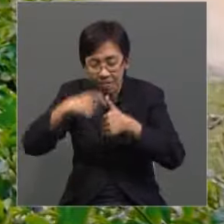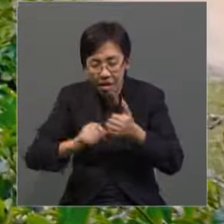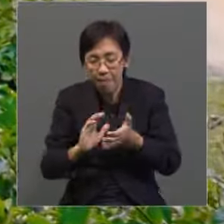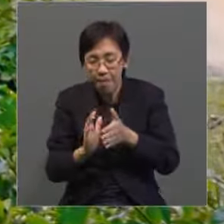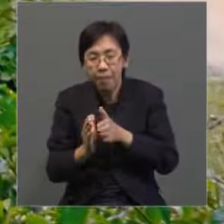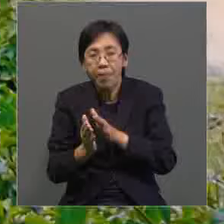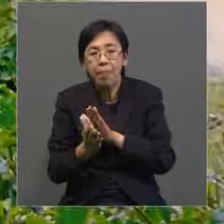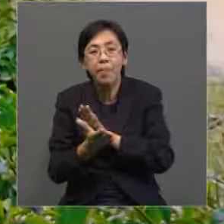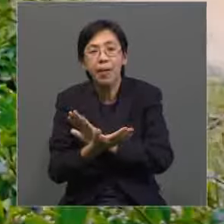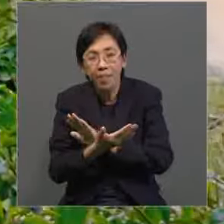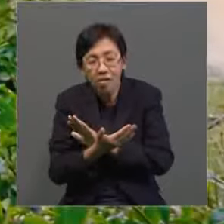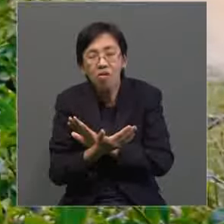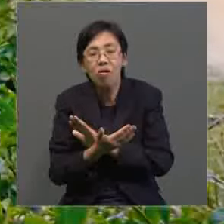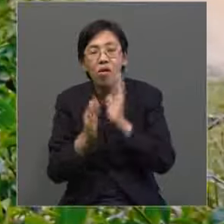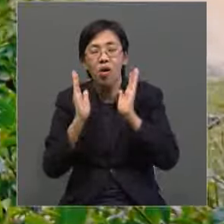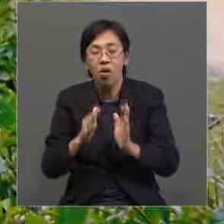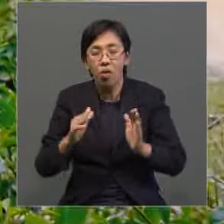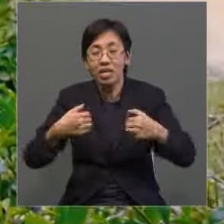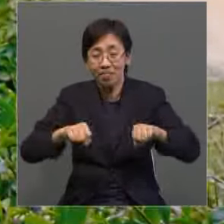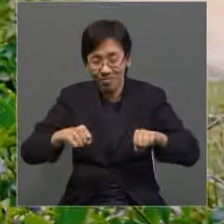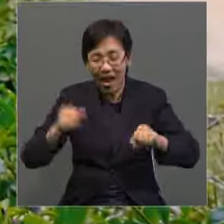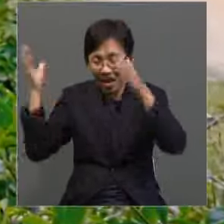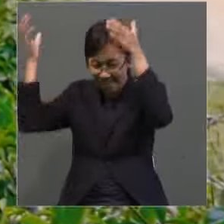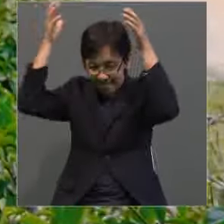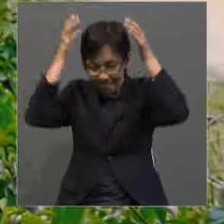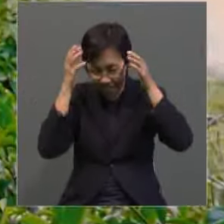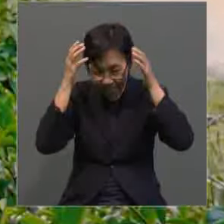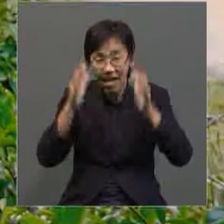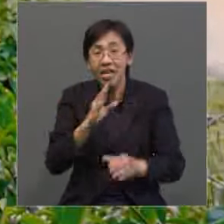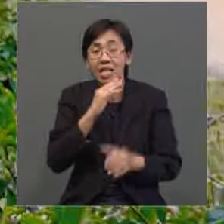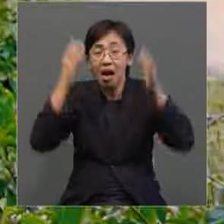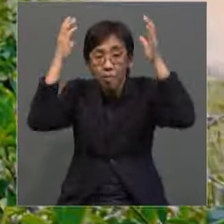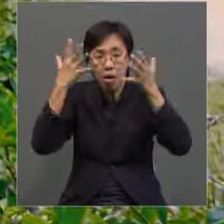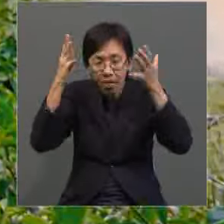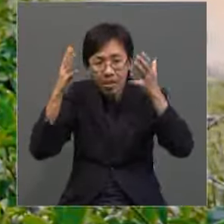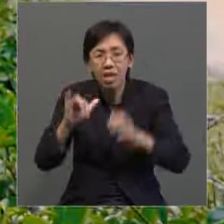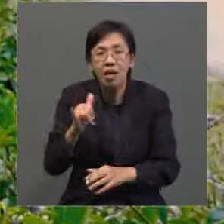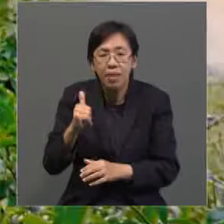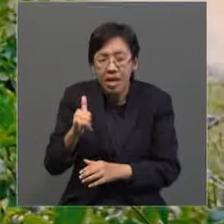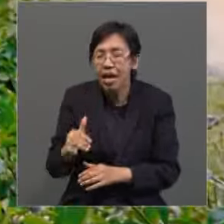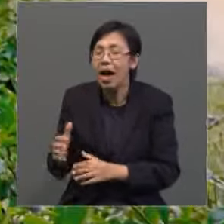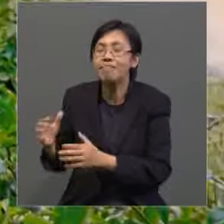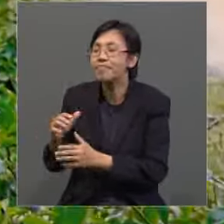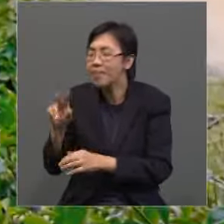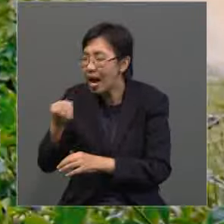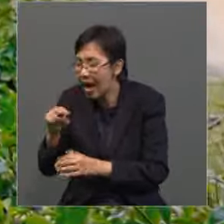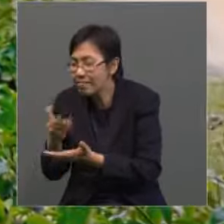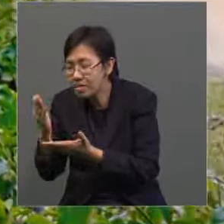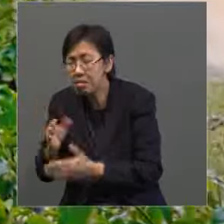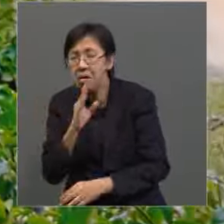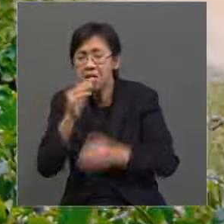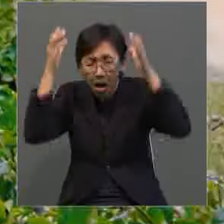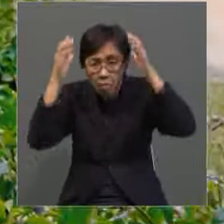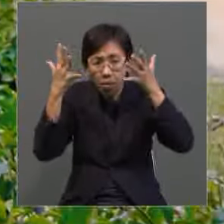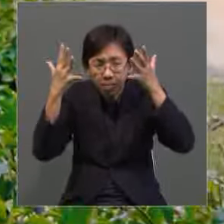บัติก็คือคนที่มีหมวกนิรภัยก็สวมหมวกนิรภัยคนที่ไม่มีก็จัดหามานะครับคนที่หาไม่ได้จริงๆนะ